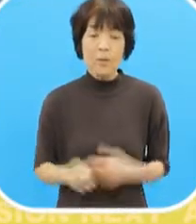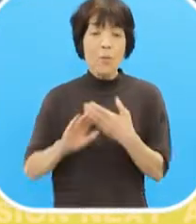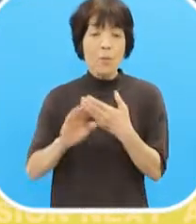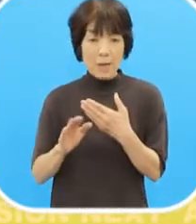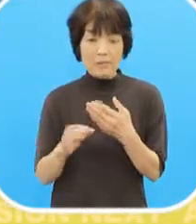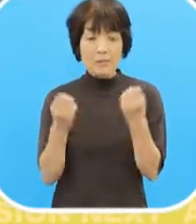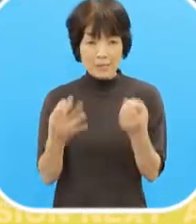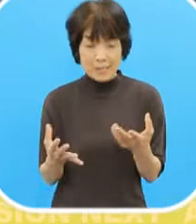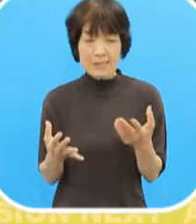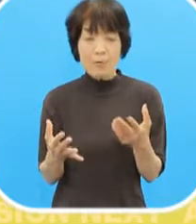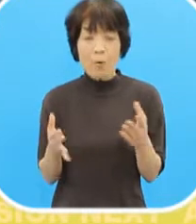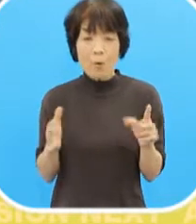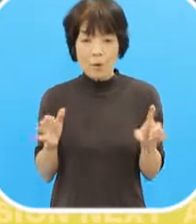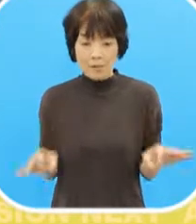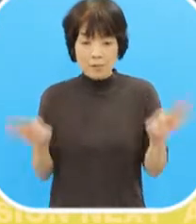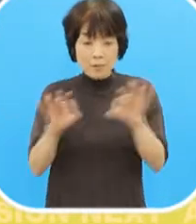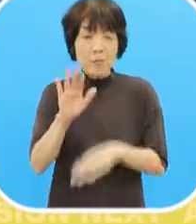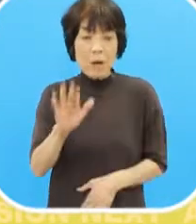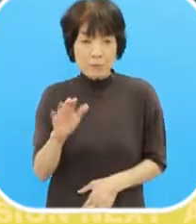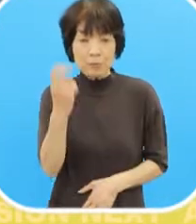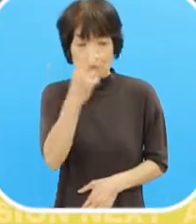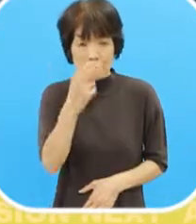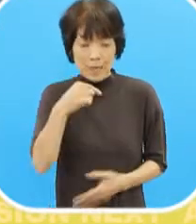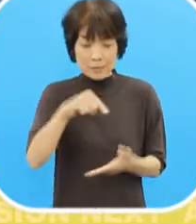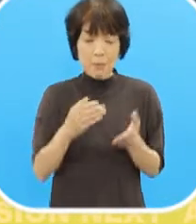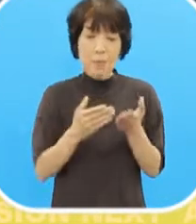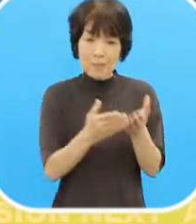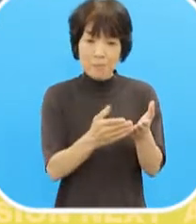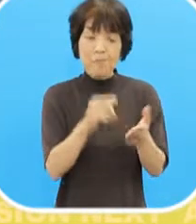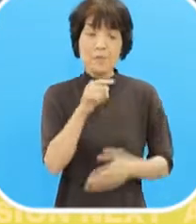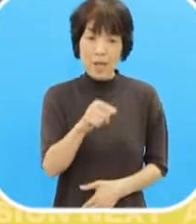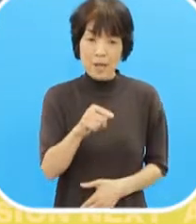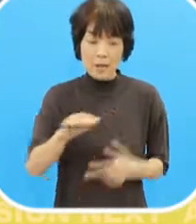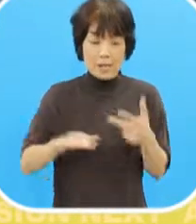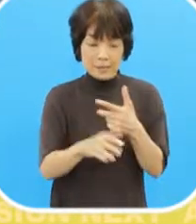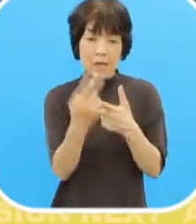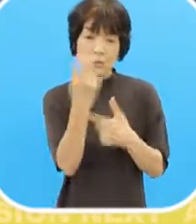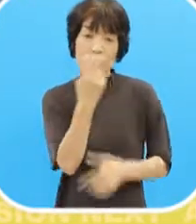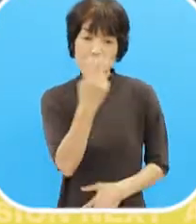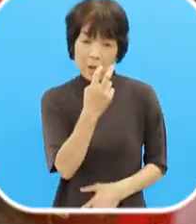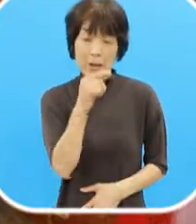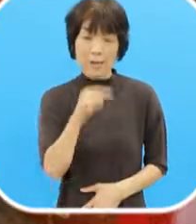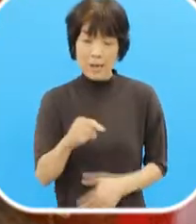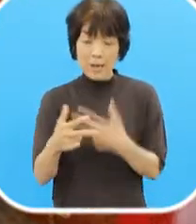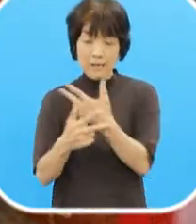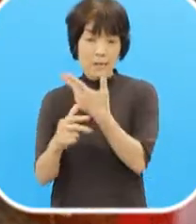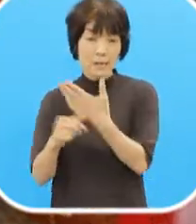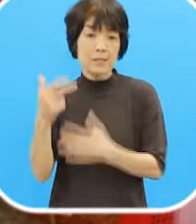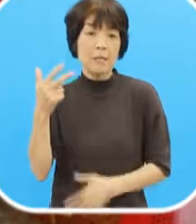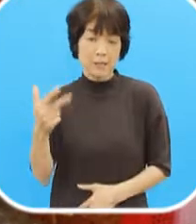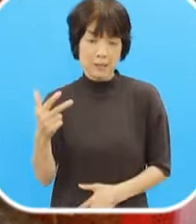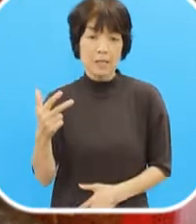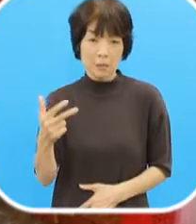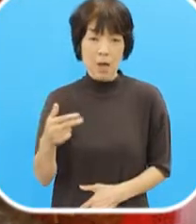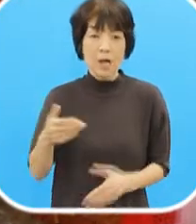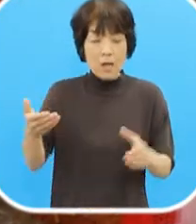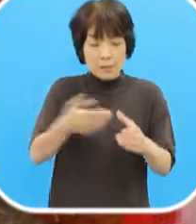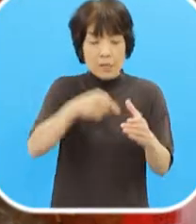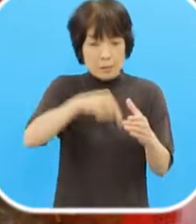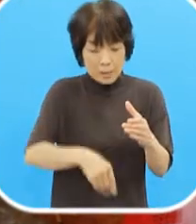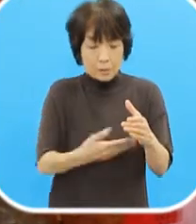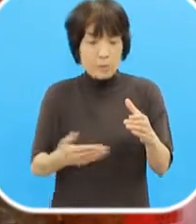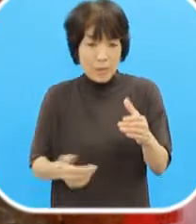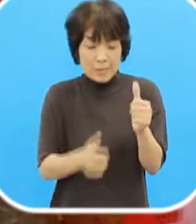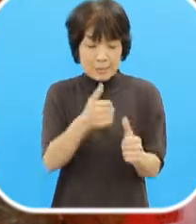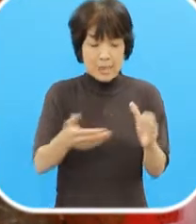この他最新の設備を備えた調査指導船千秋丸による資源調査、さらに北秋田市阿仁に